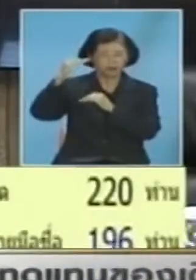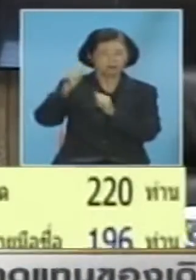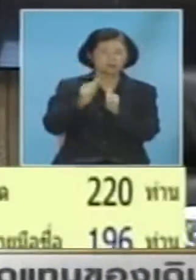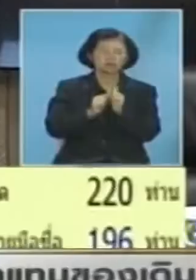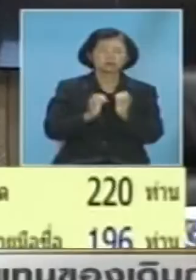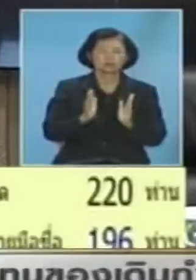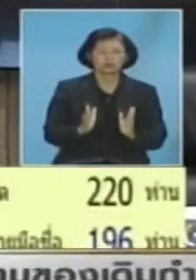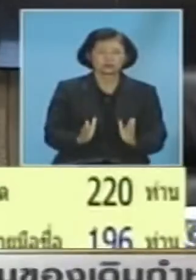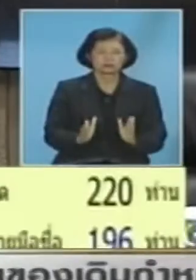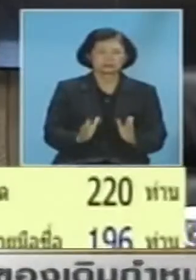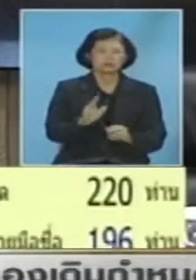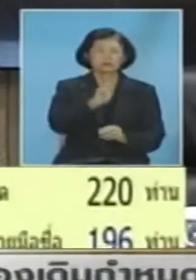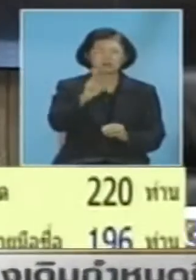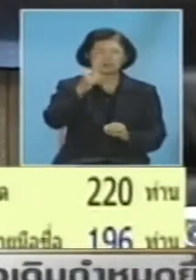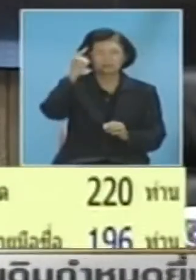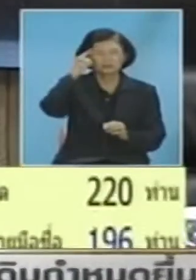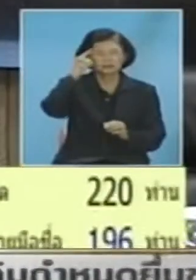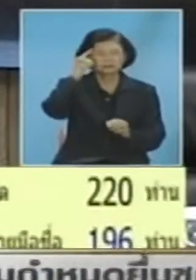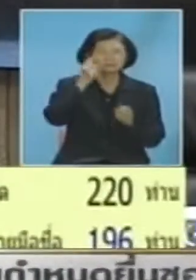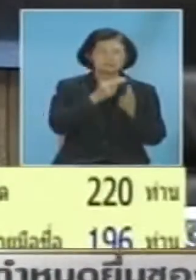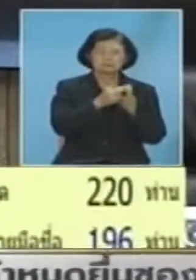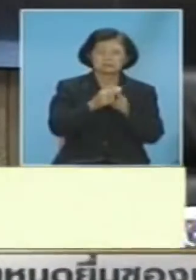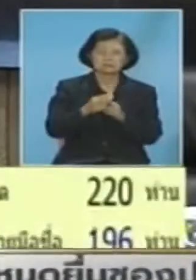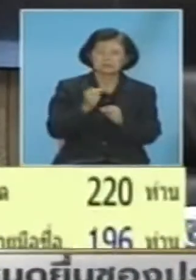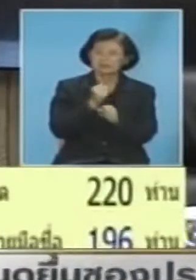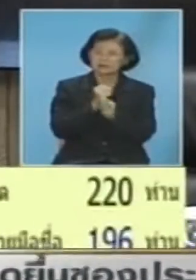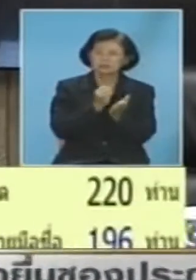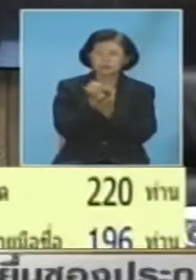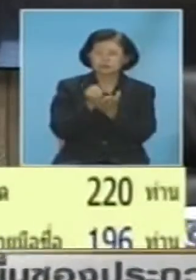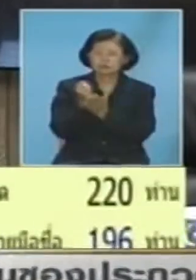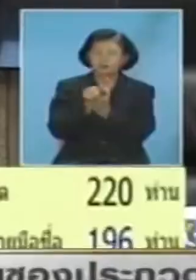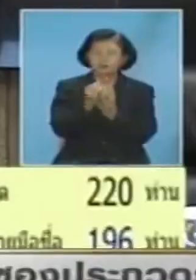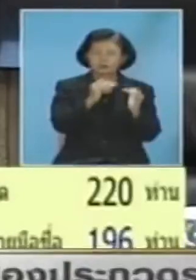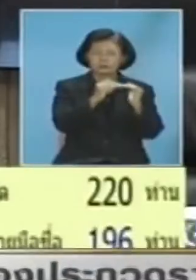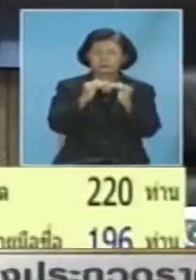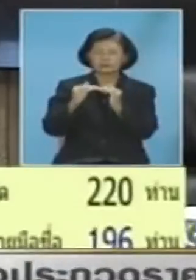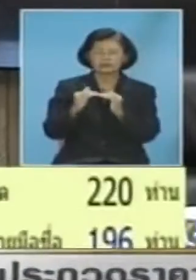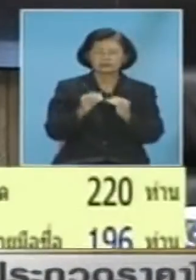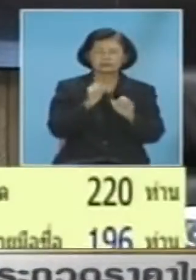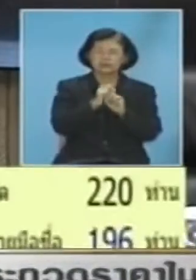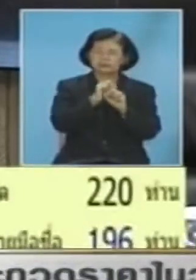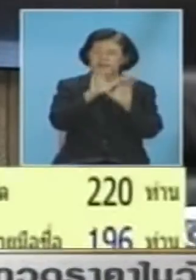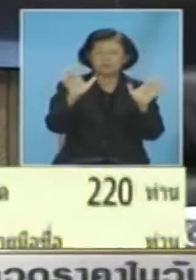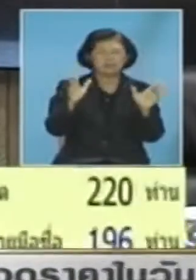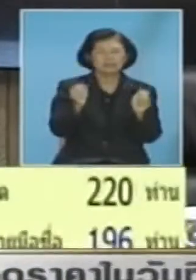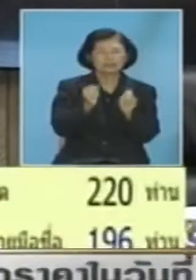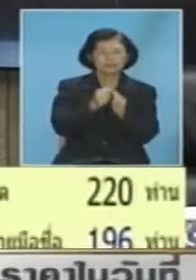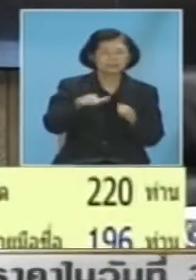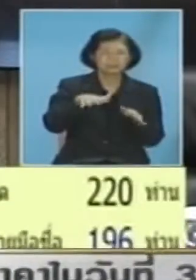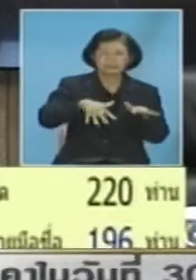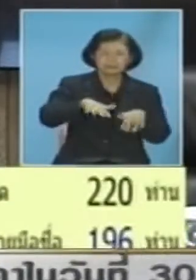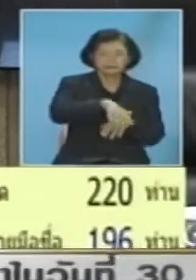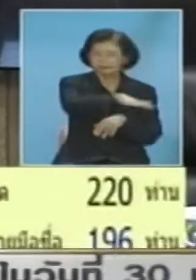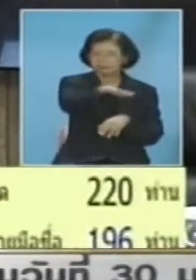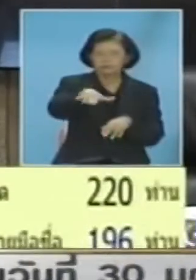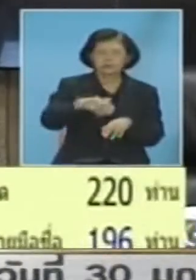านจะได้ใช้ดุลพินิจด้วยความถูกต้องเที่ยงธรรมเป็นประจักษ์ต่อสาธารณชนเพื่อประ